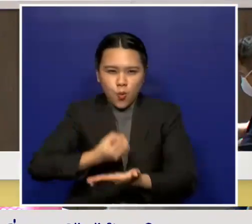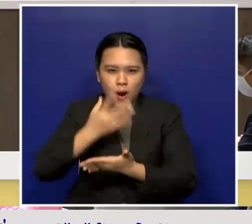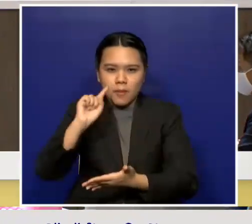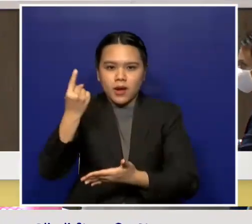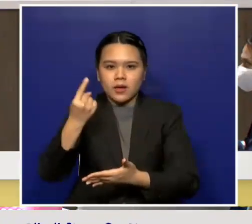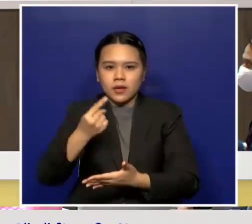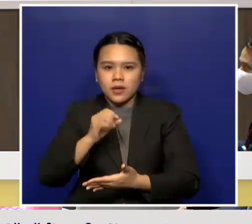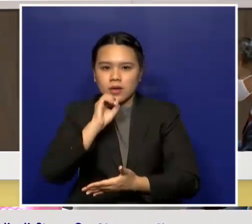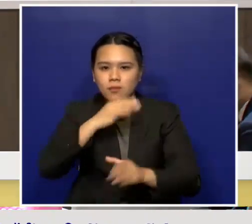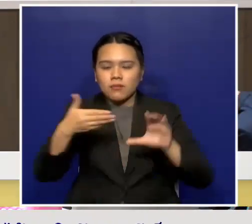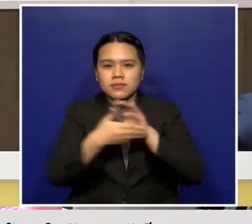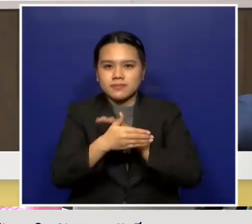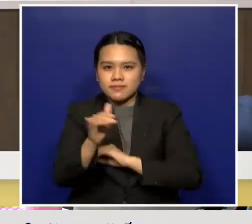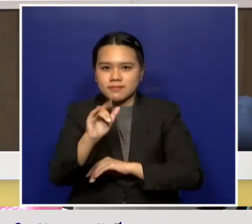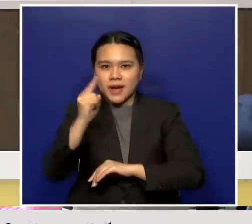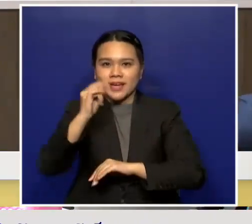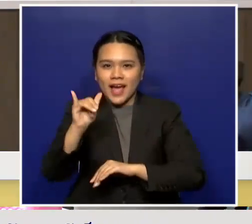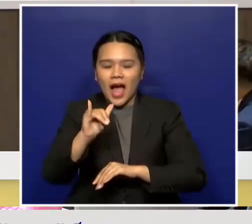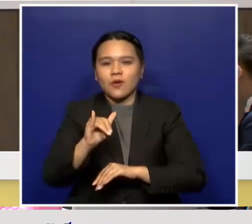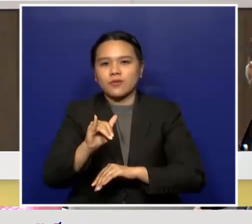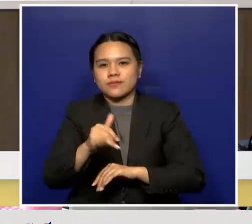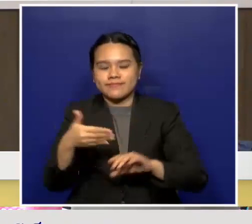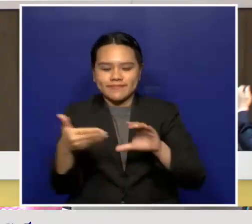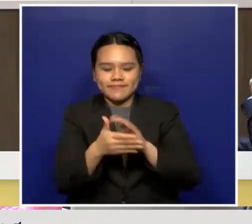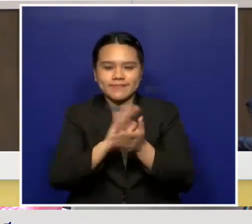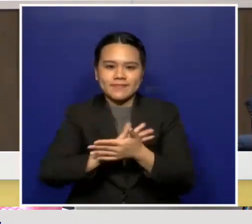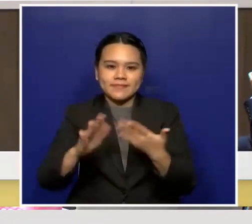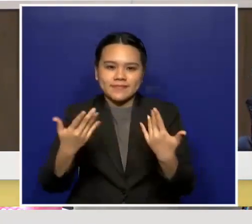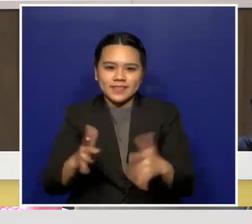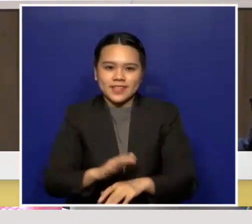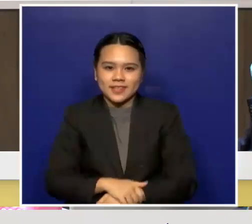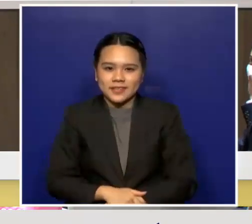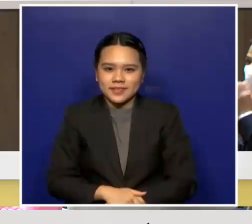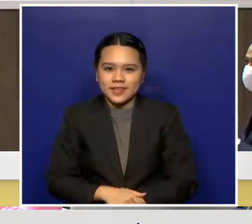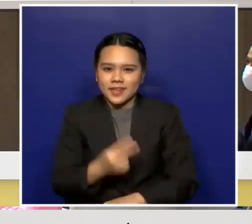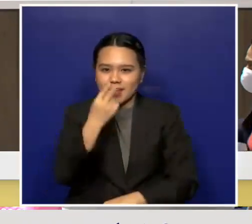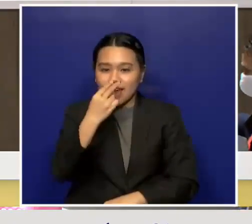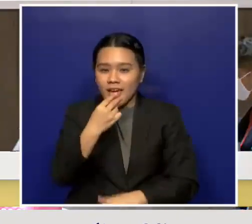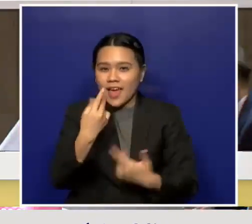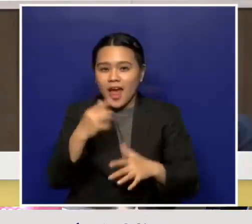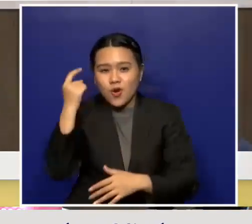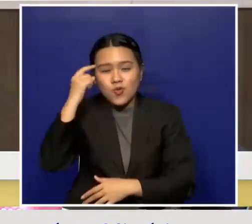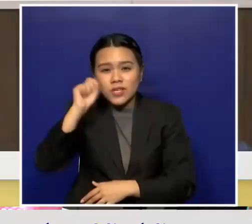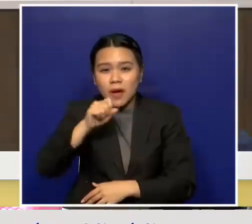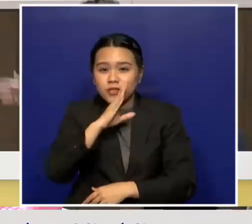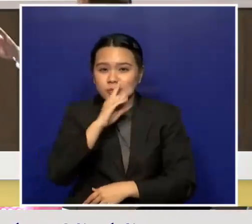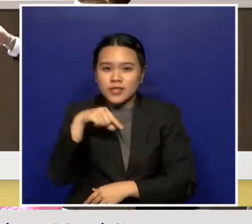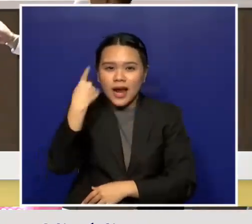าเขาขึ้นไปแล้วเขารู้หมดเลย ผมไม่เอ่ยชื่อนะเห็นแค่นี้ก็รู้แล้วเอาลงก่อนดีกว่าเผื่อคนบางคนยัง